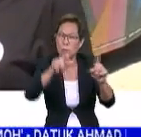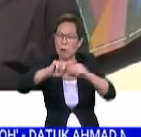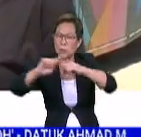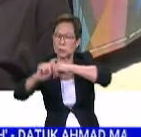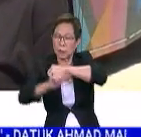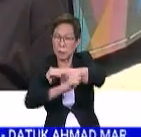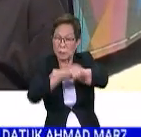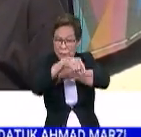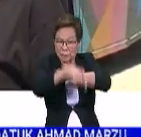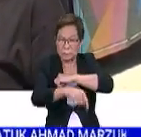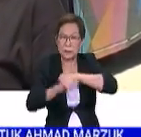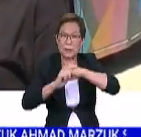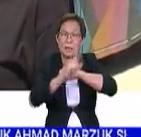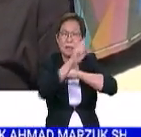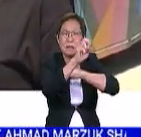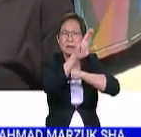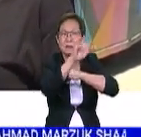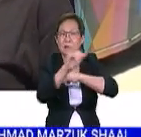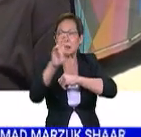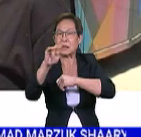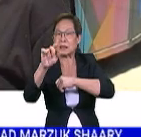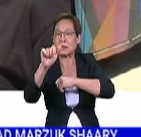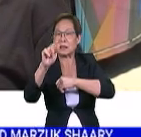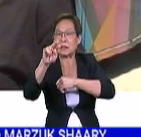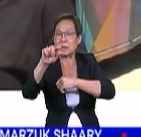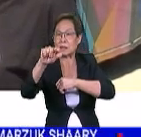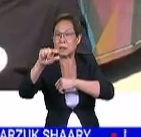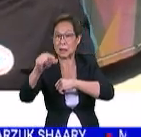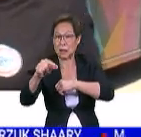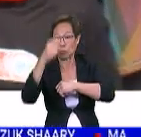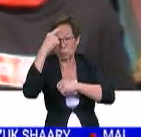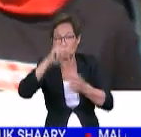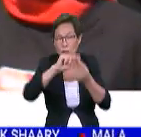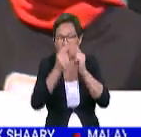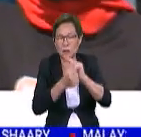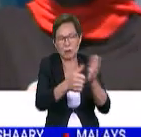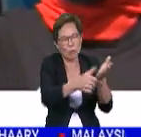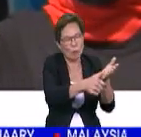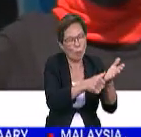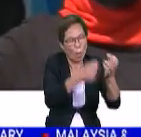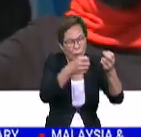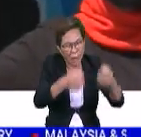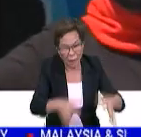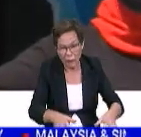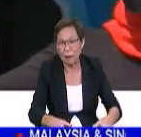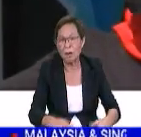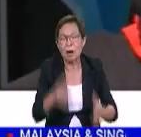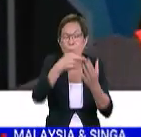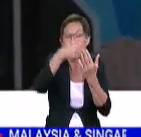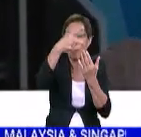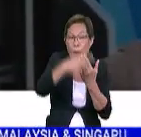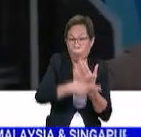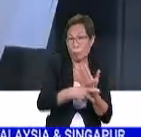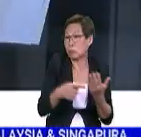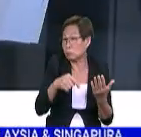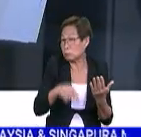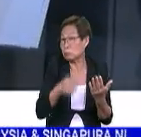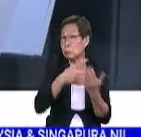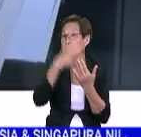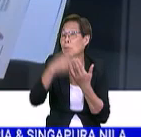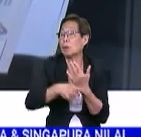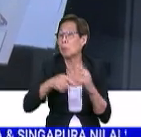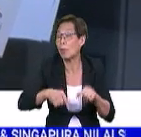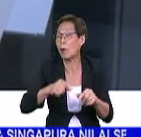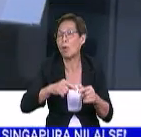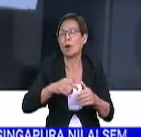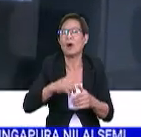Taman Sri Nanding ini sendiri untuk menggantikan dokumen mereka yang hilang? Untuk maklumat juga, program ini adalah bagi